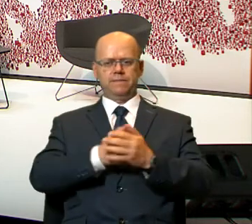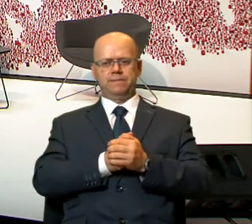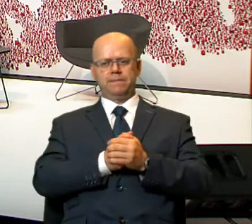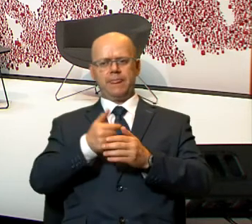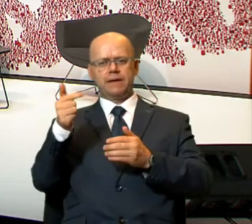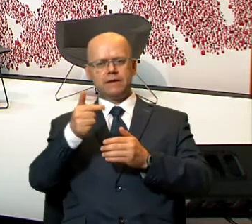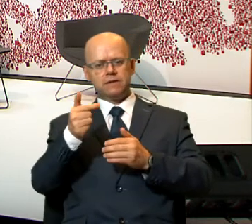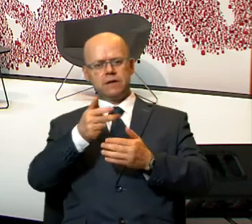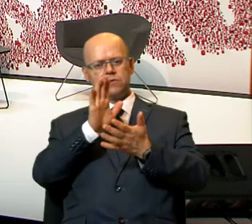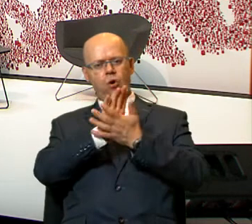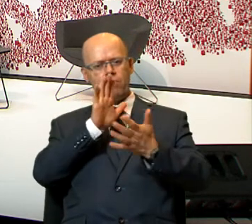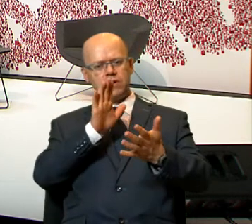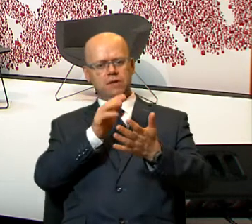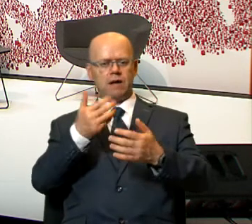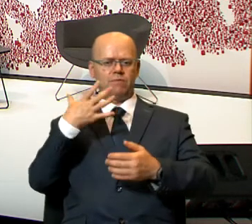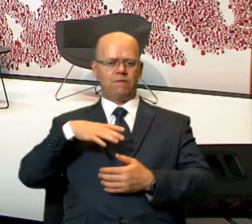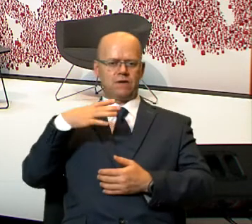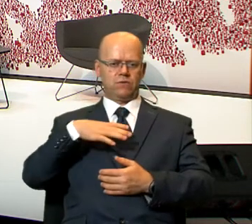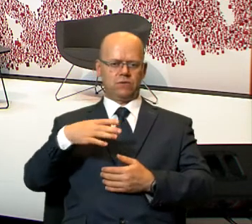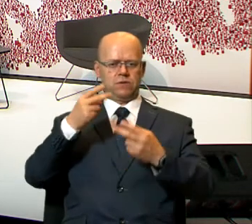interesy, opinie lub też wartości.